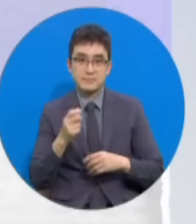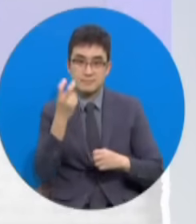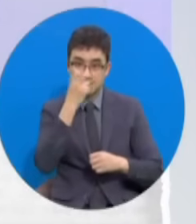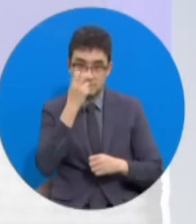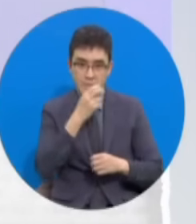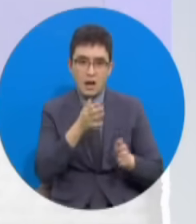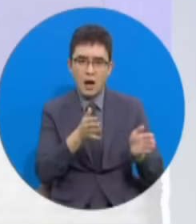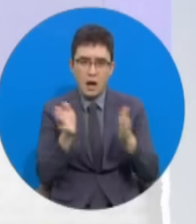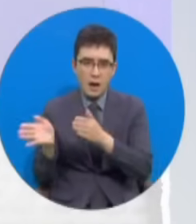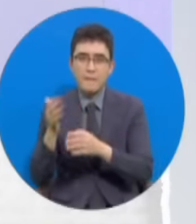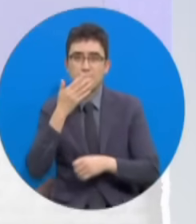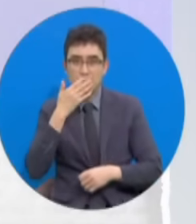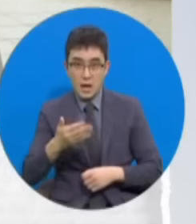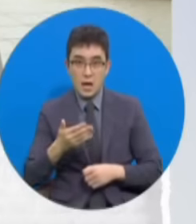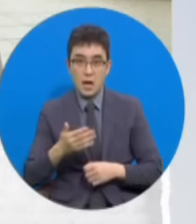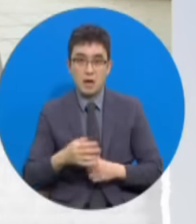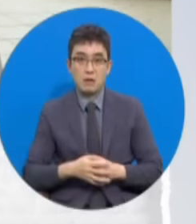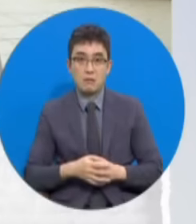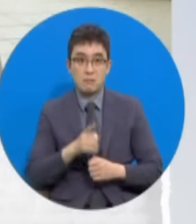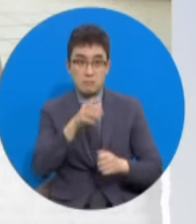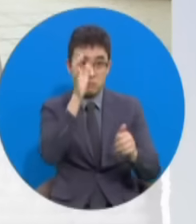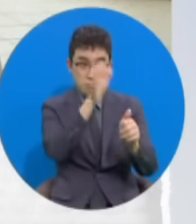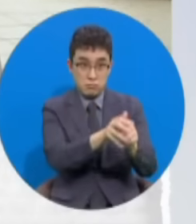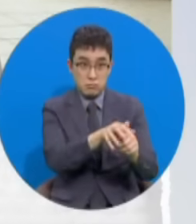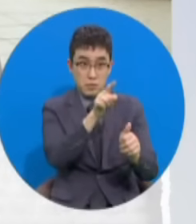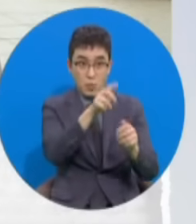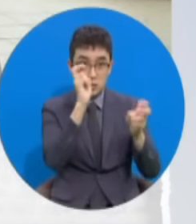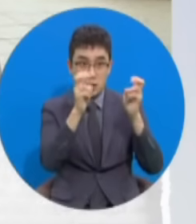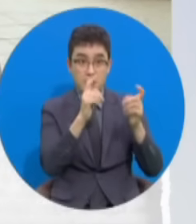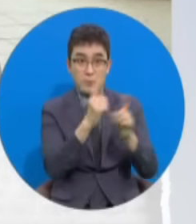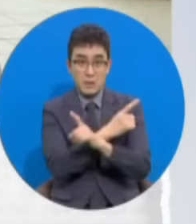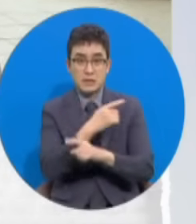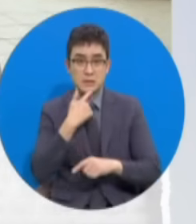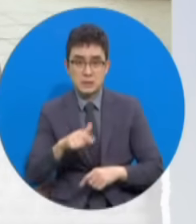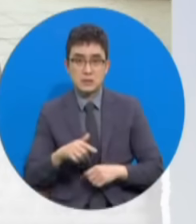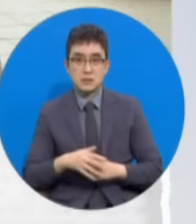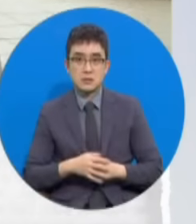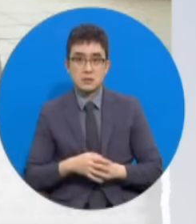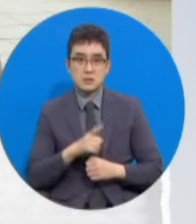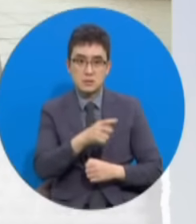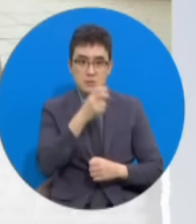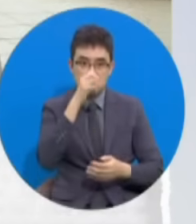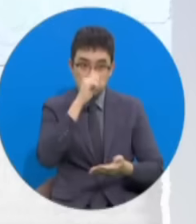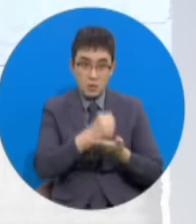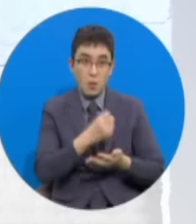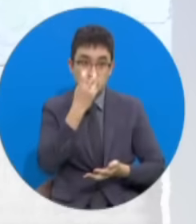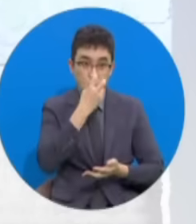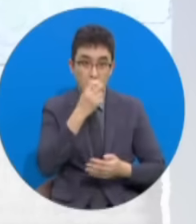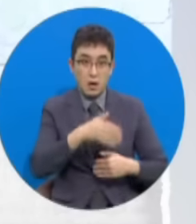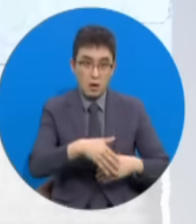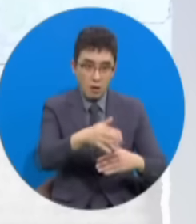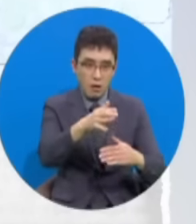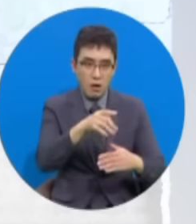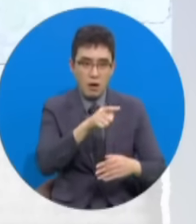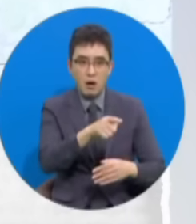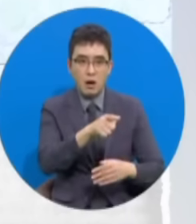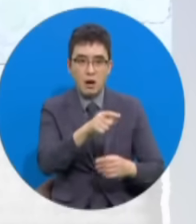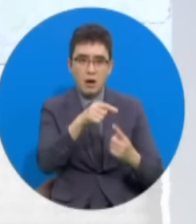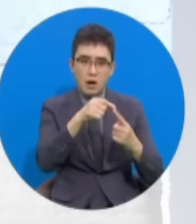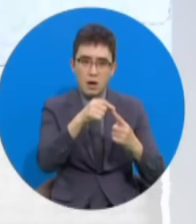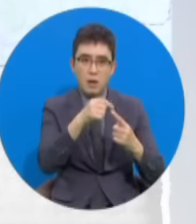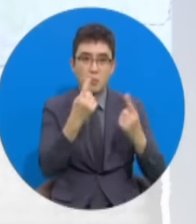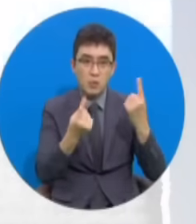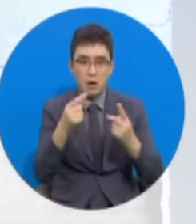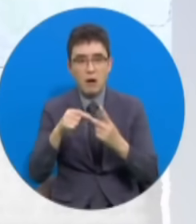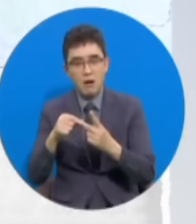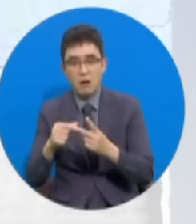안으로 변경이 가능해요. 근데 이 용역사가 변경한 게 아니라 용역사가 타당성 조사를 하면서 봤을 때는 이 안보다는 이런 안으로 가게 되는 것이